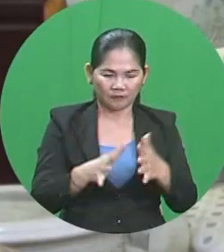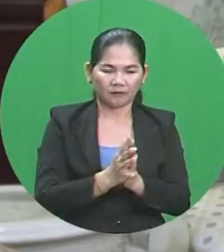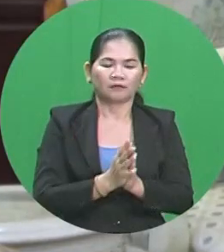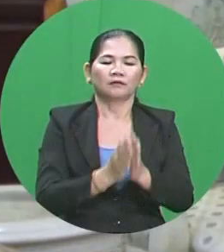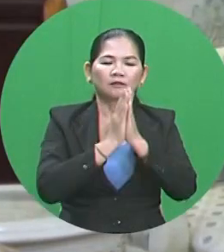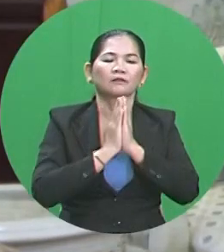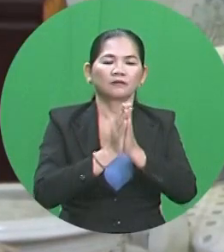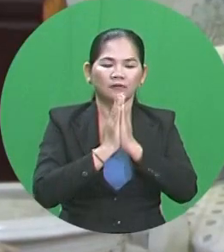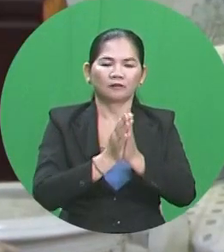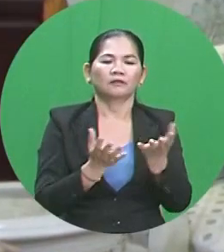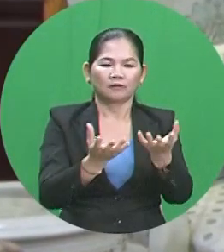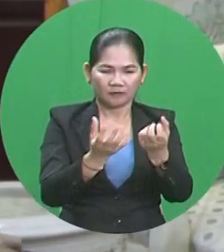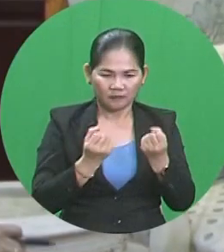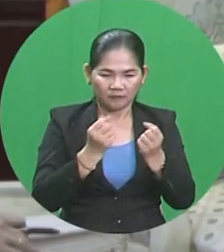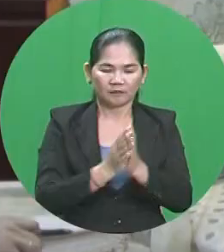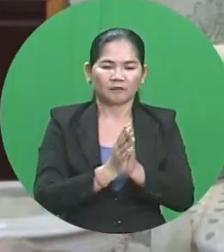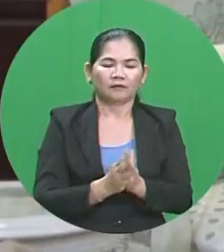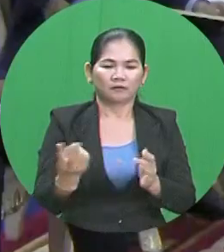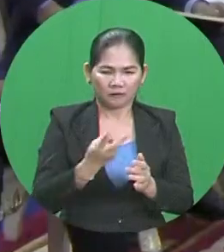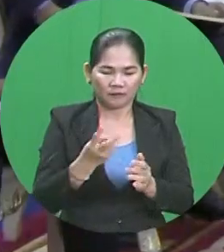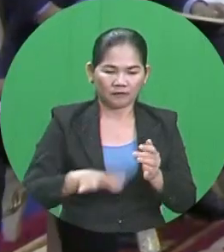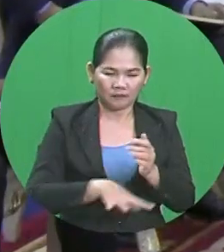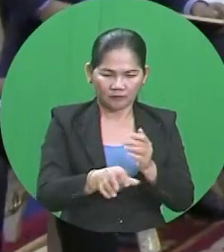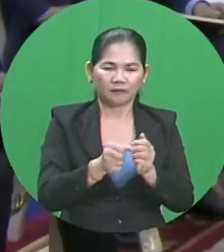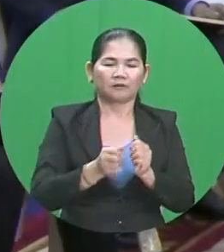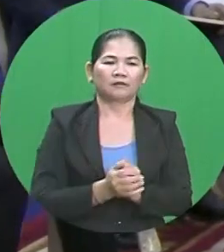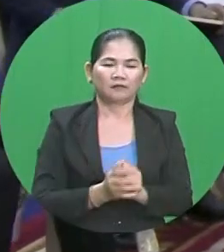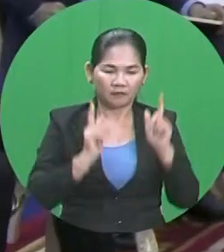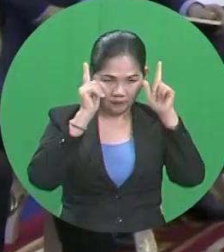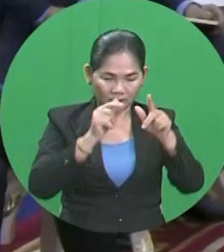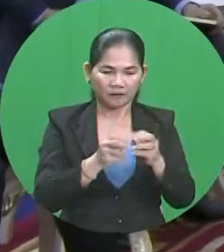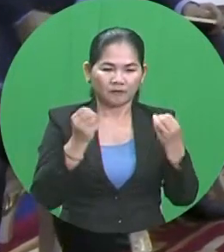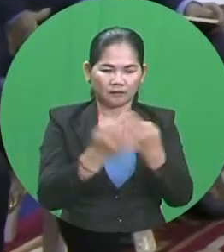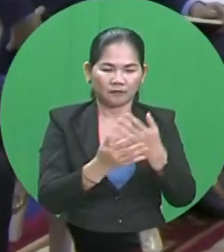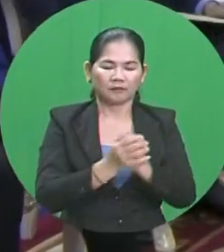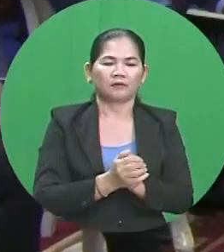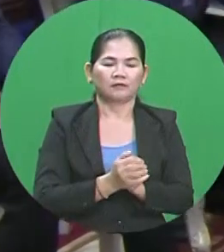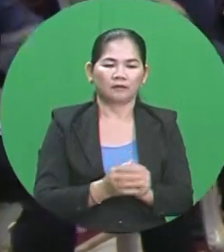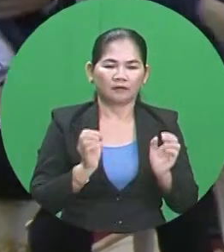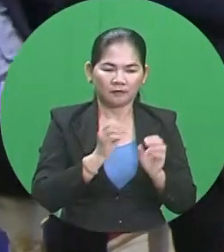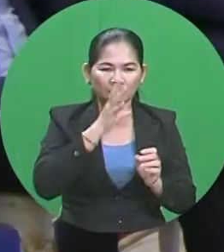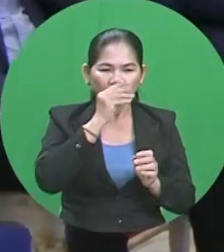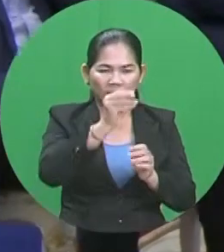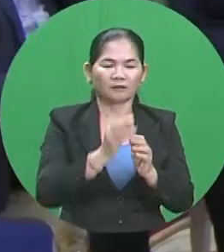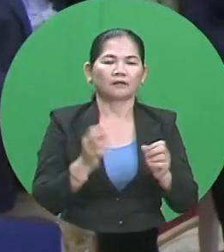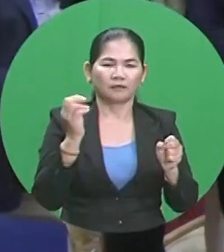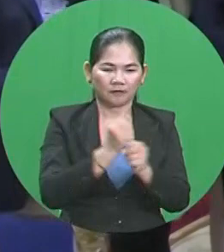ណពរនិងតម្រូវការរបស់ភាគីកម្ពុជាអយ្យដមអគ្គរដ្ឋទូតក៏បានជម្រាបជូនផងដែរអំពីកិច្ចសហ